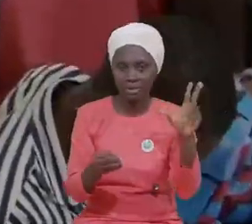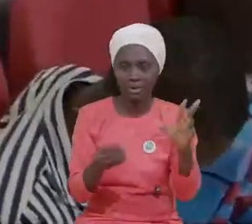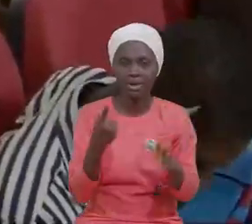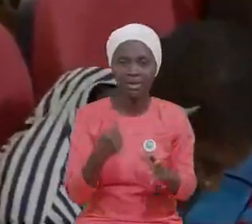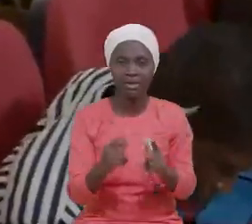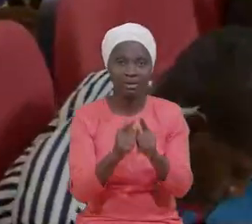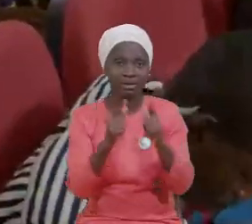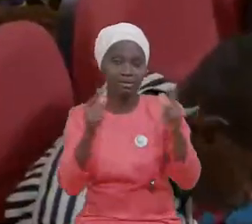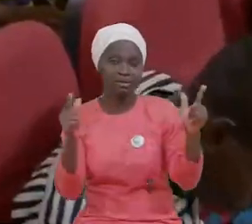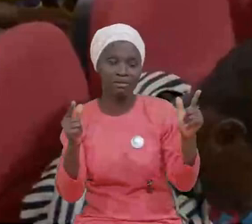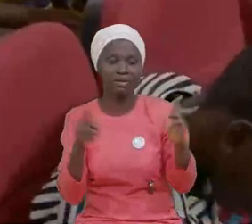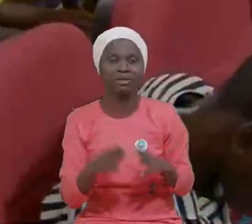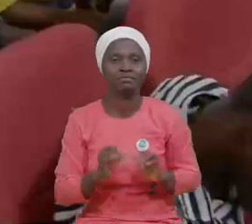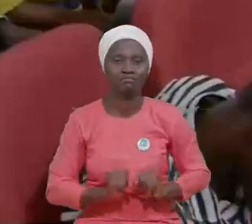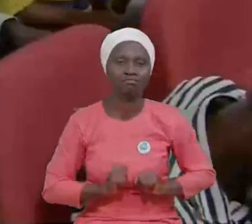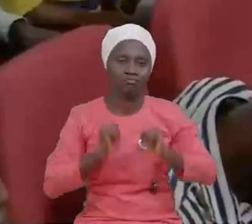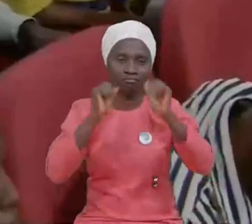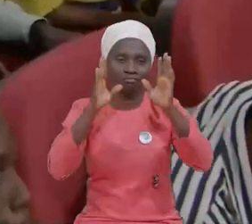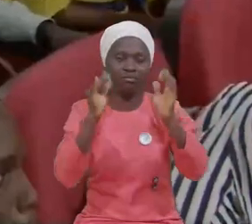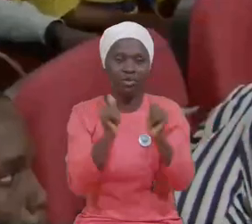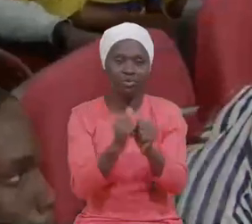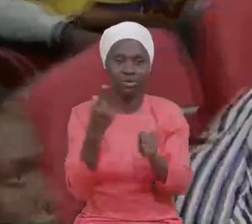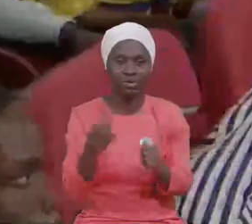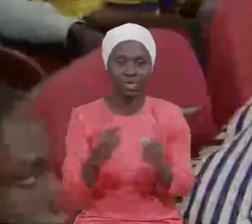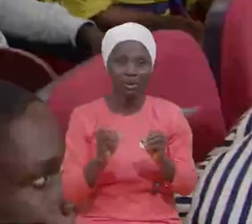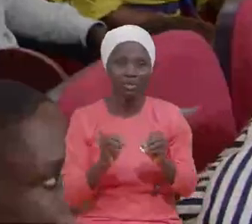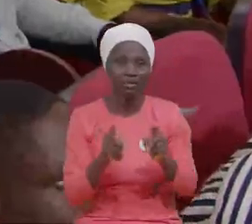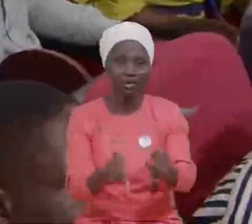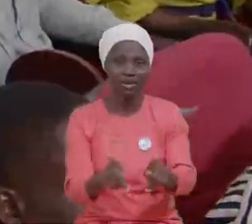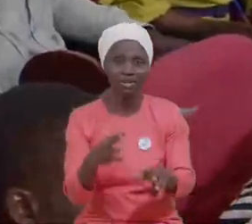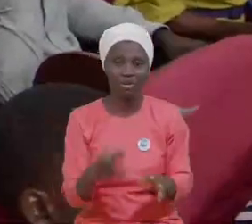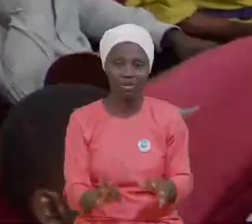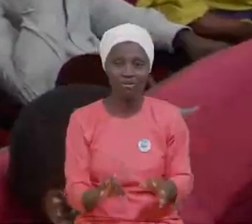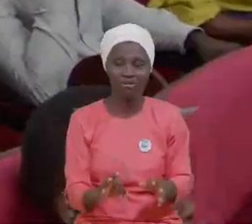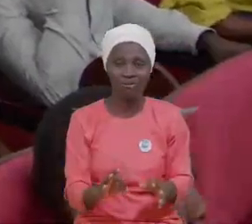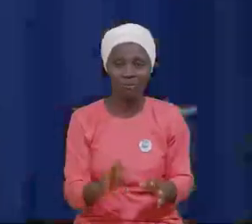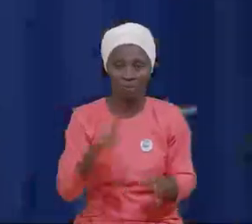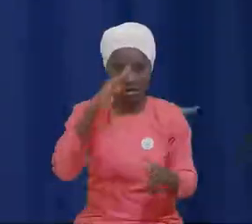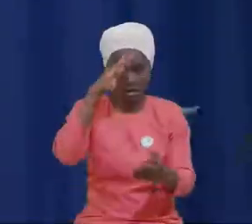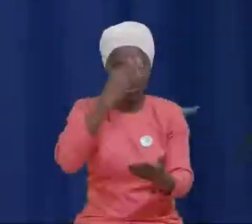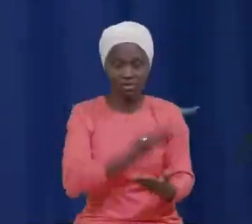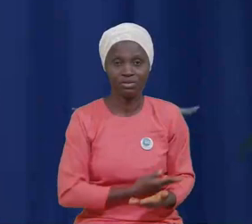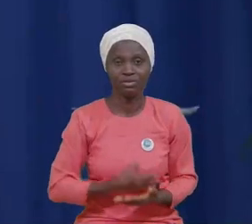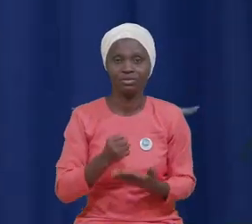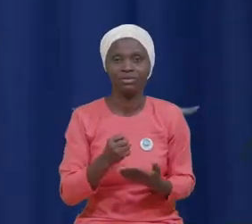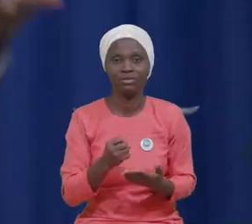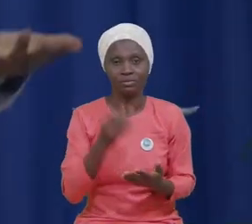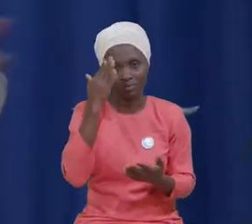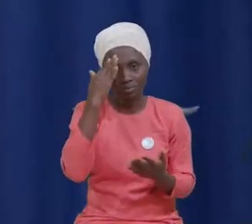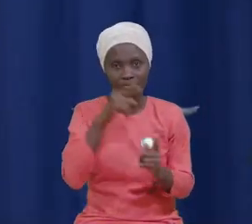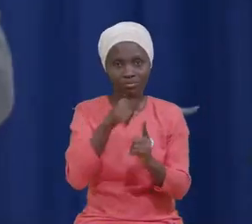engagement au privilège des fils. Vous savez, quand nous avons un